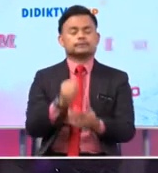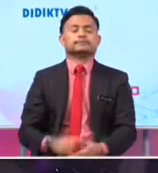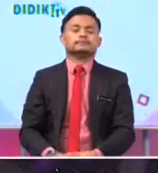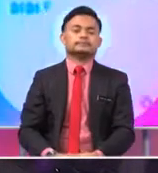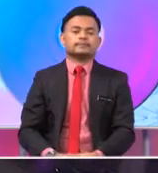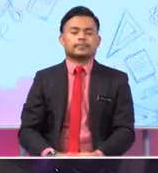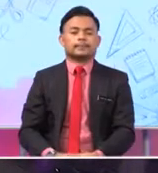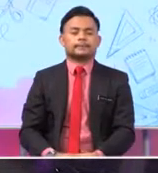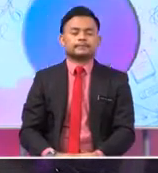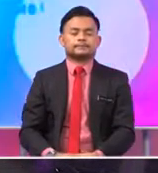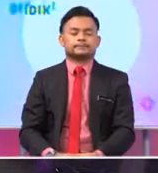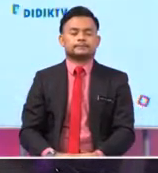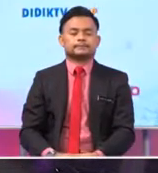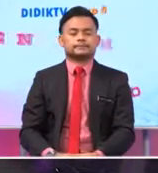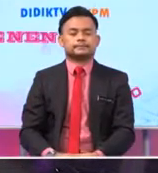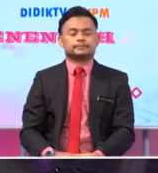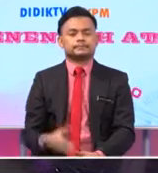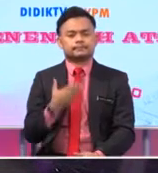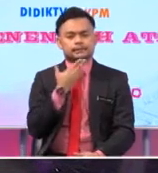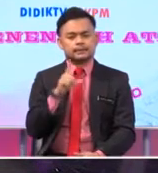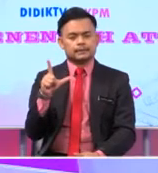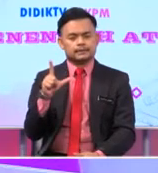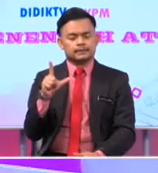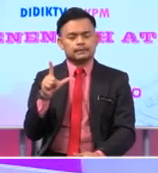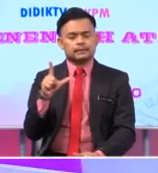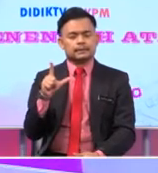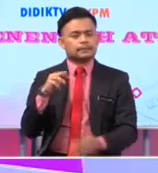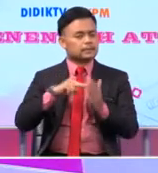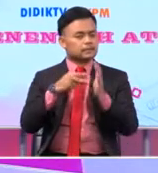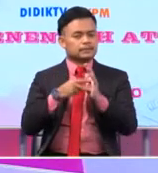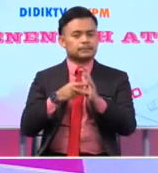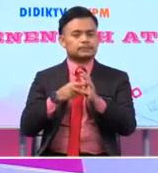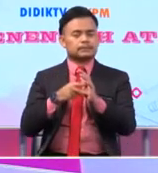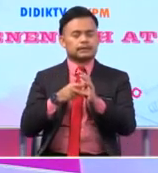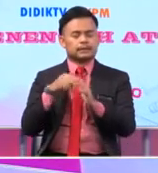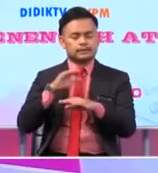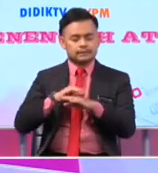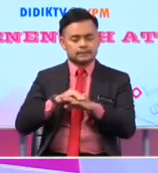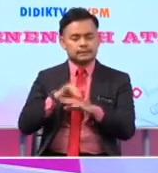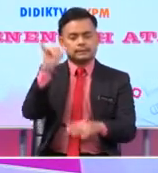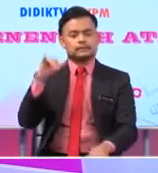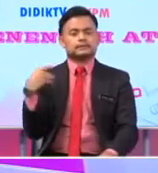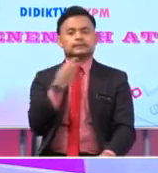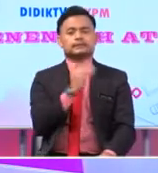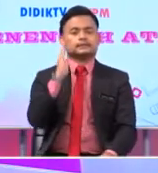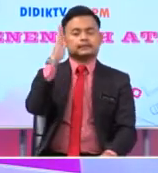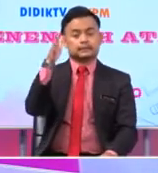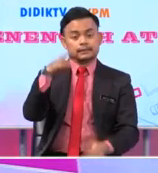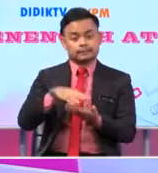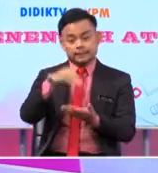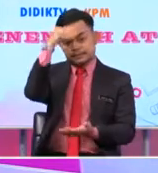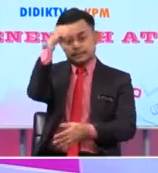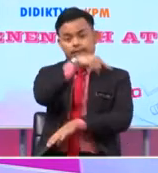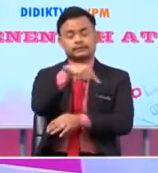ehem-ehem masuknya banyak yang kita belajar sama-sama hari ini deh ujian akan atau monyet tentang